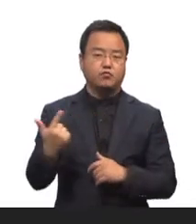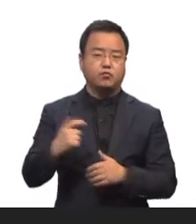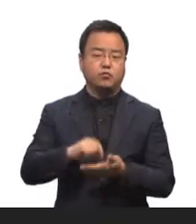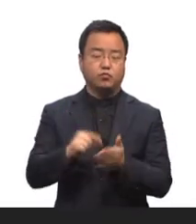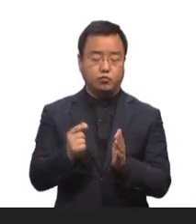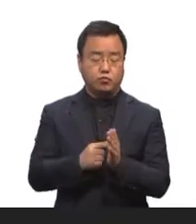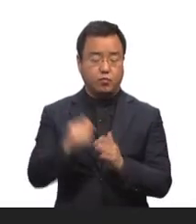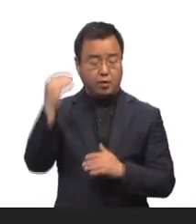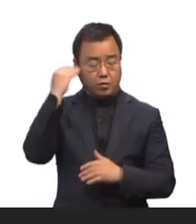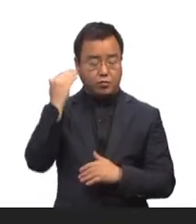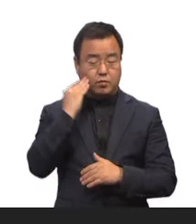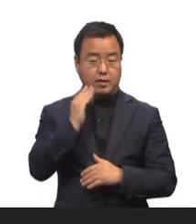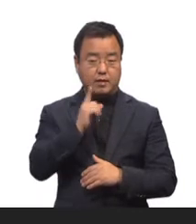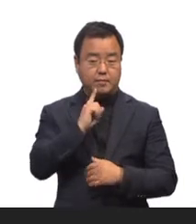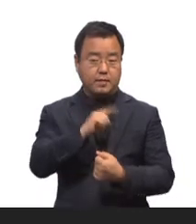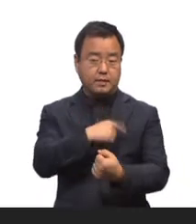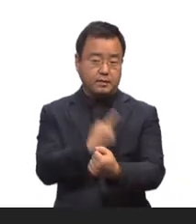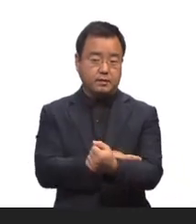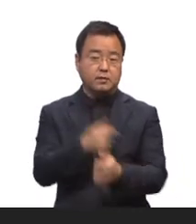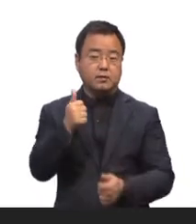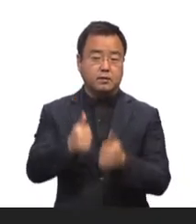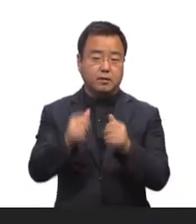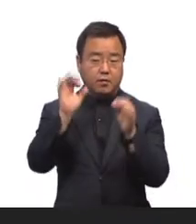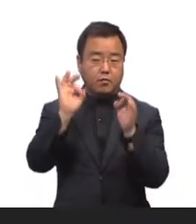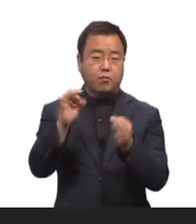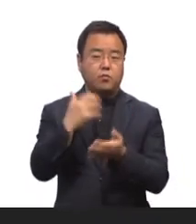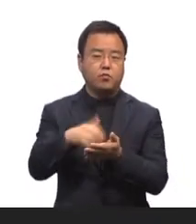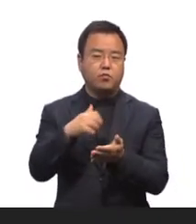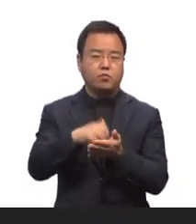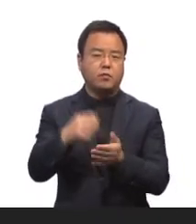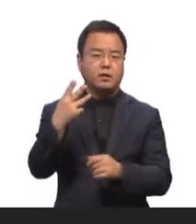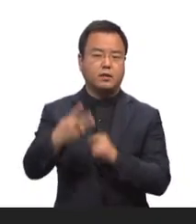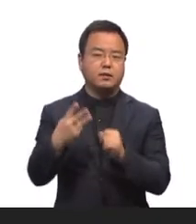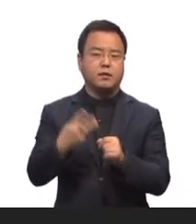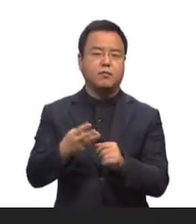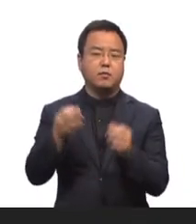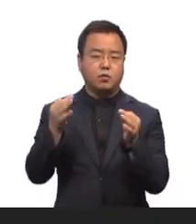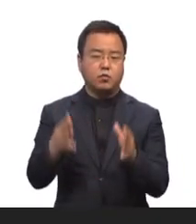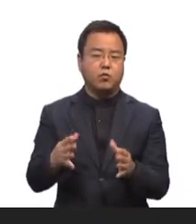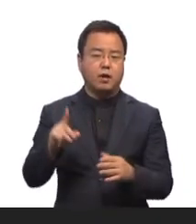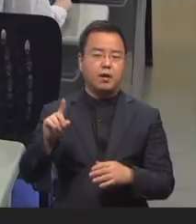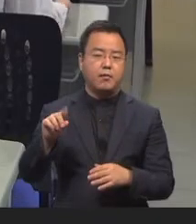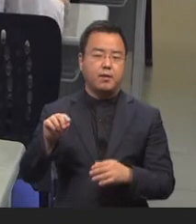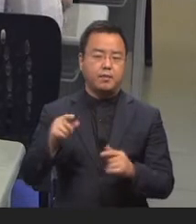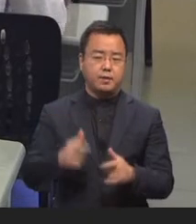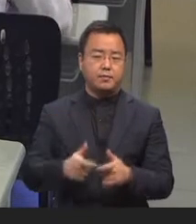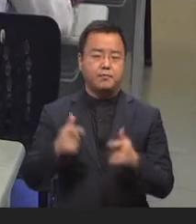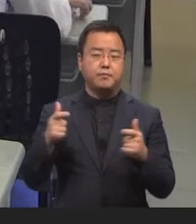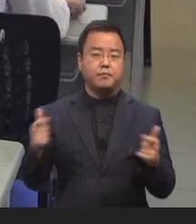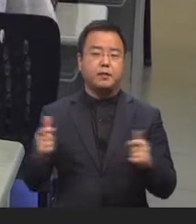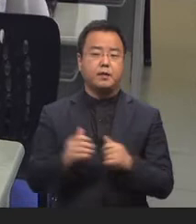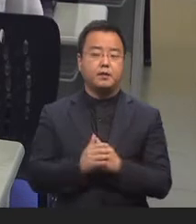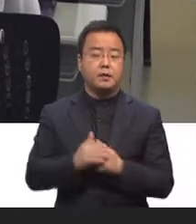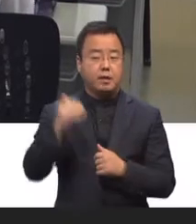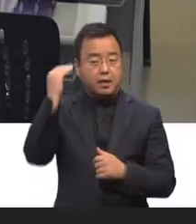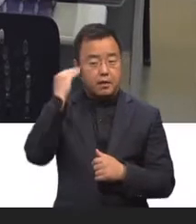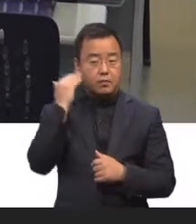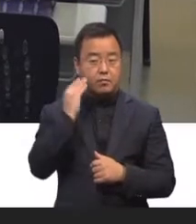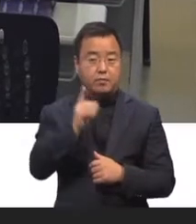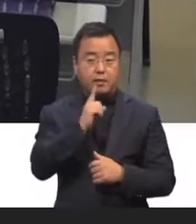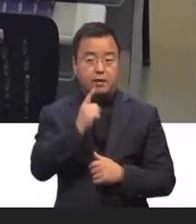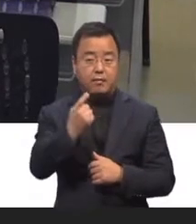한국어 능력 시험을 치르는 인원도 지난 3년 동안 1만 명 가까이 늘었습니다. 한국어를 배우려는